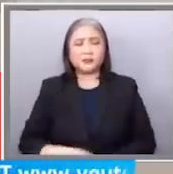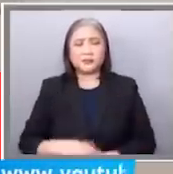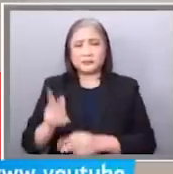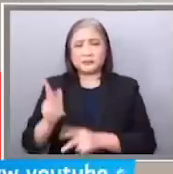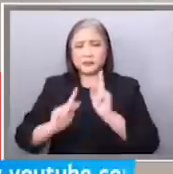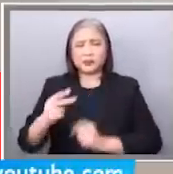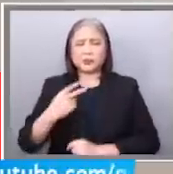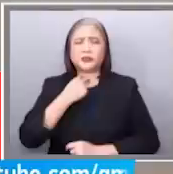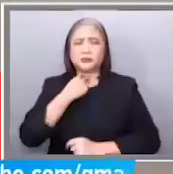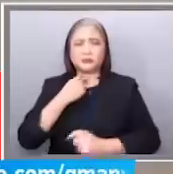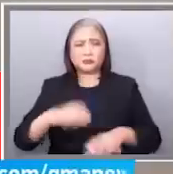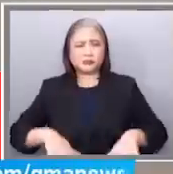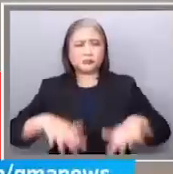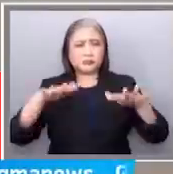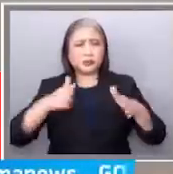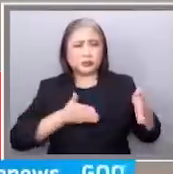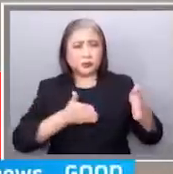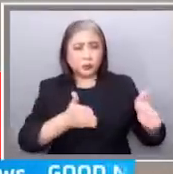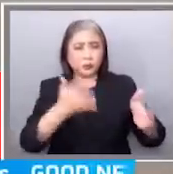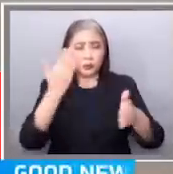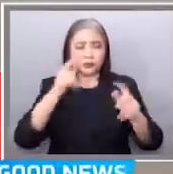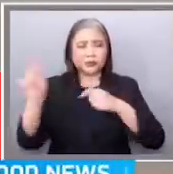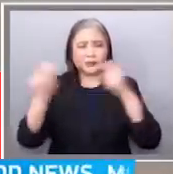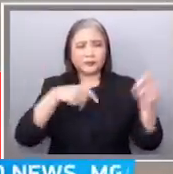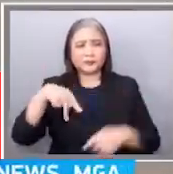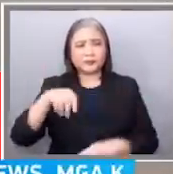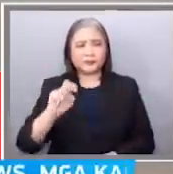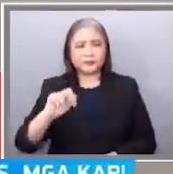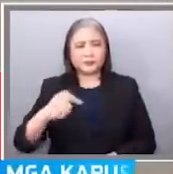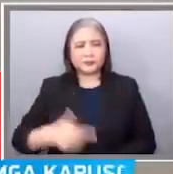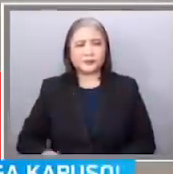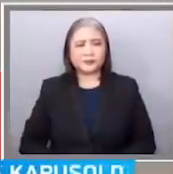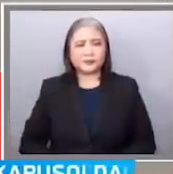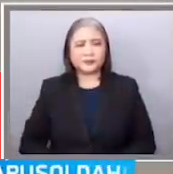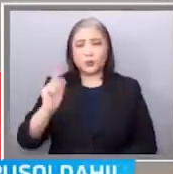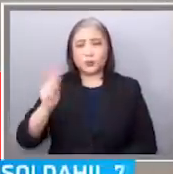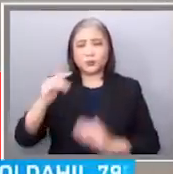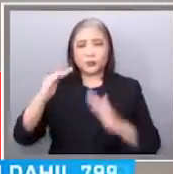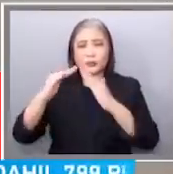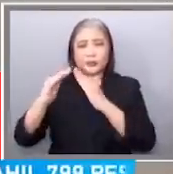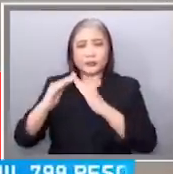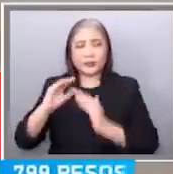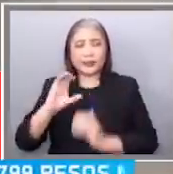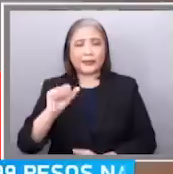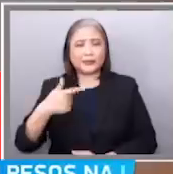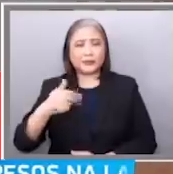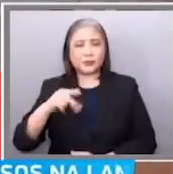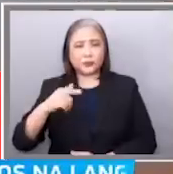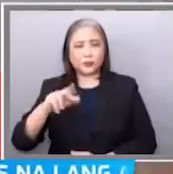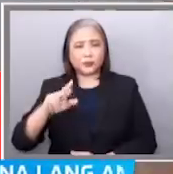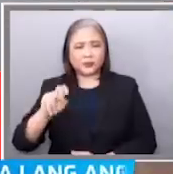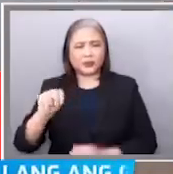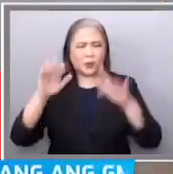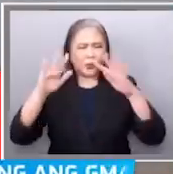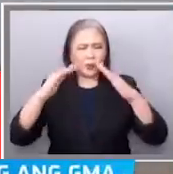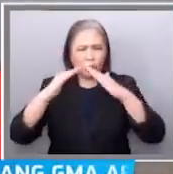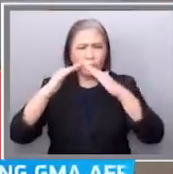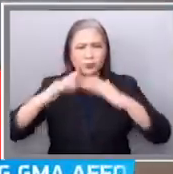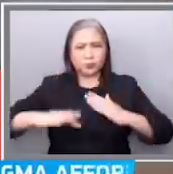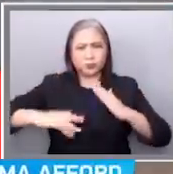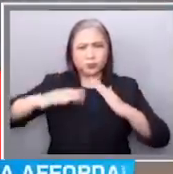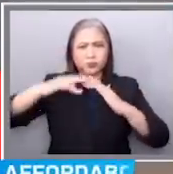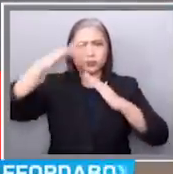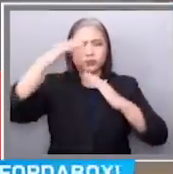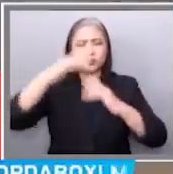kalsada dahil sa bagyong Paeng. Nasa 20 bahay sa Kasiguran ang nalubog dahil sa pag-apaw ng ilog. Sa Barangay